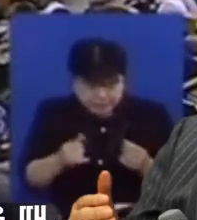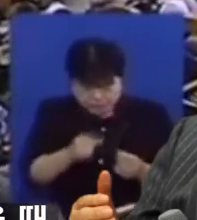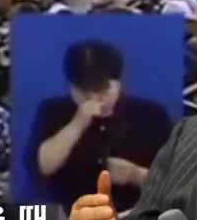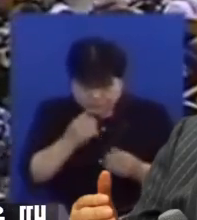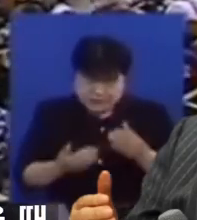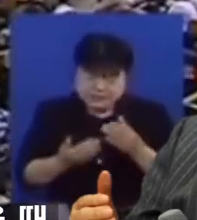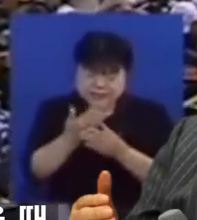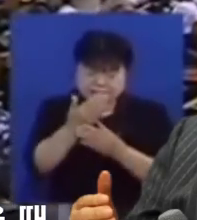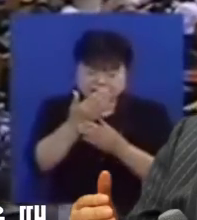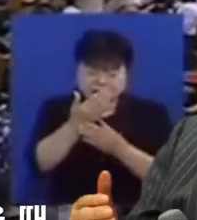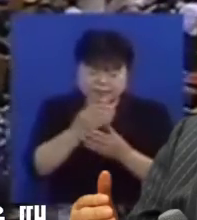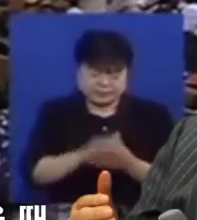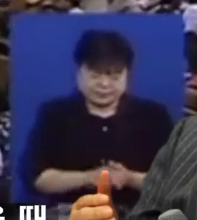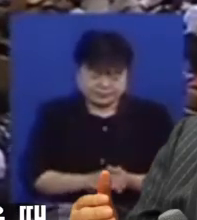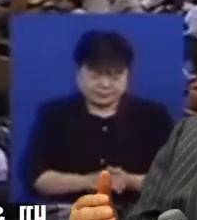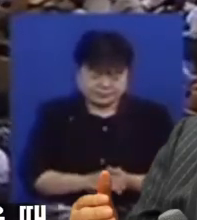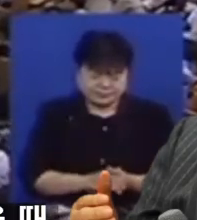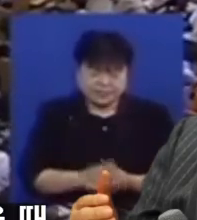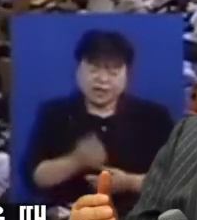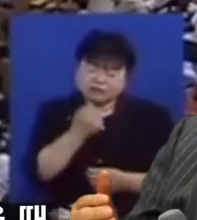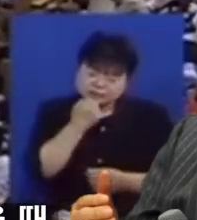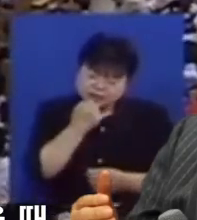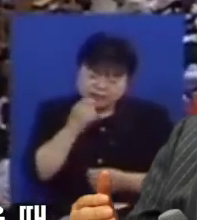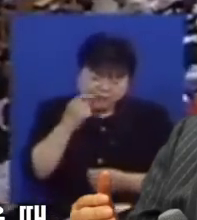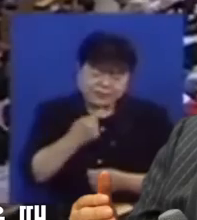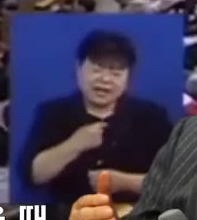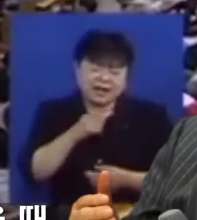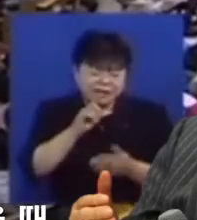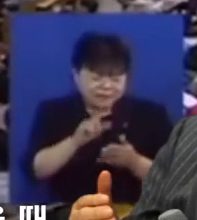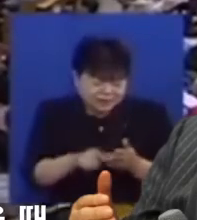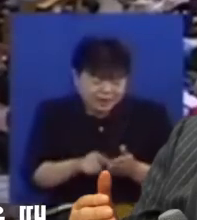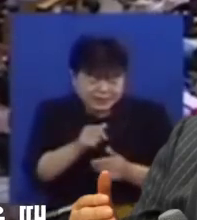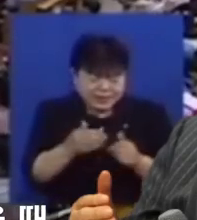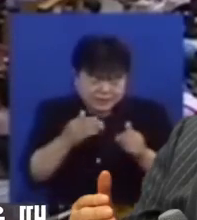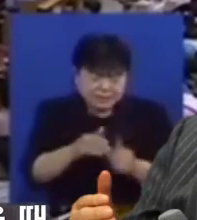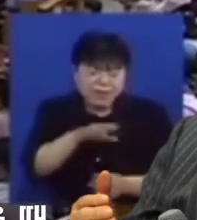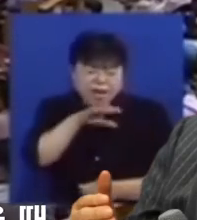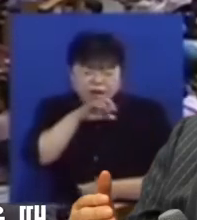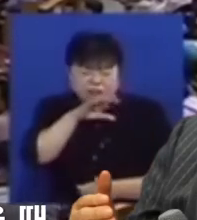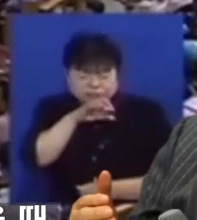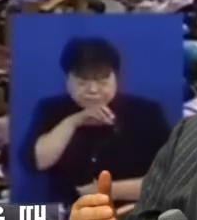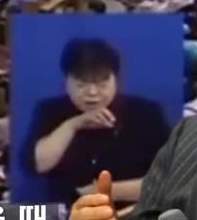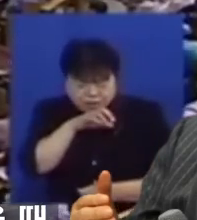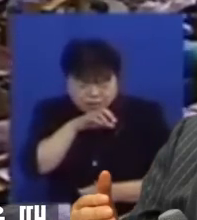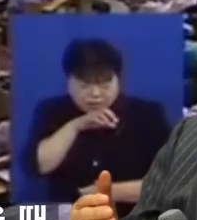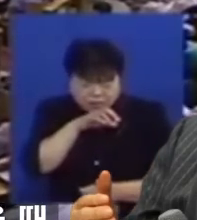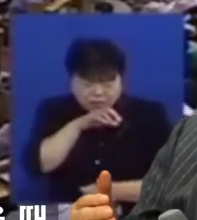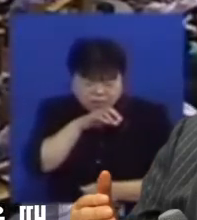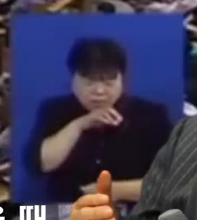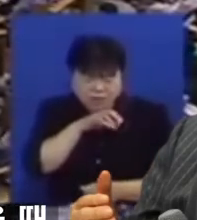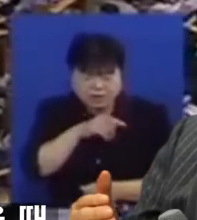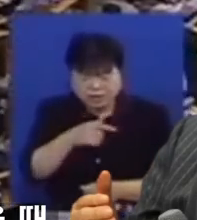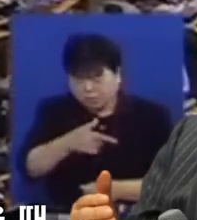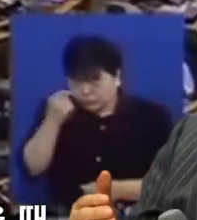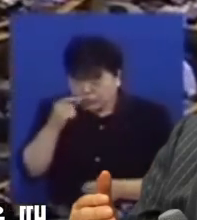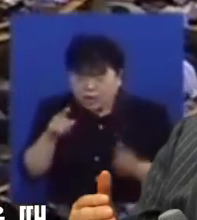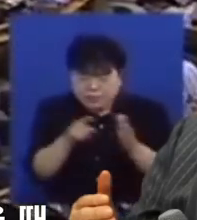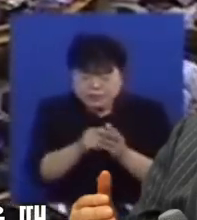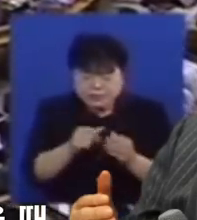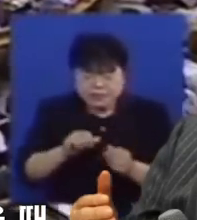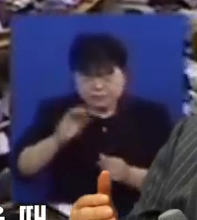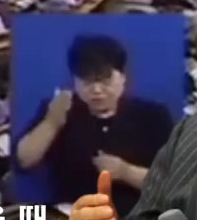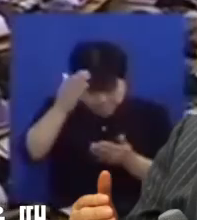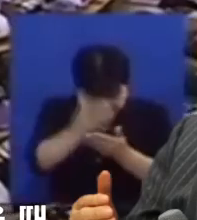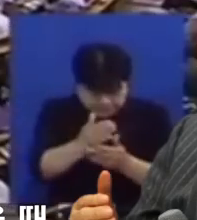일이 생기지만 웃지만은 어려운 일만 생기면 하나님을 원망하는 그런 얕은 신앙을 가진 사람이 되지